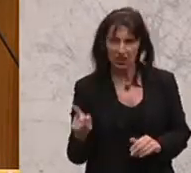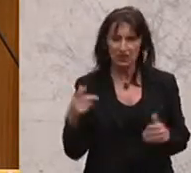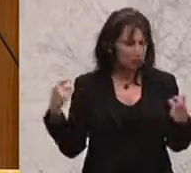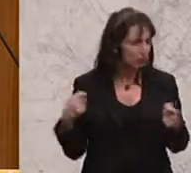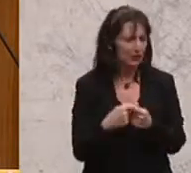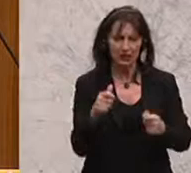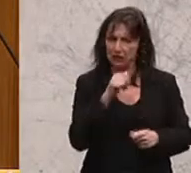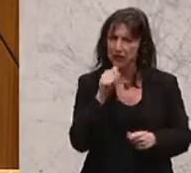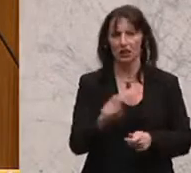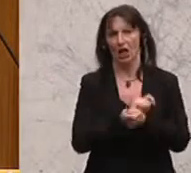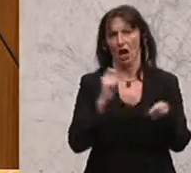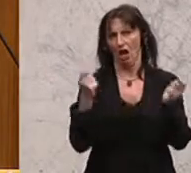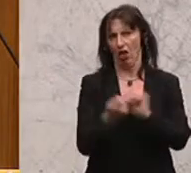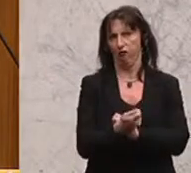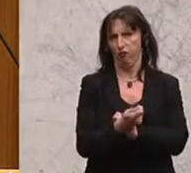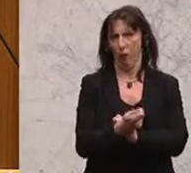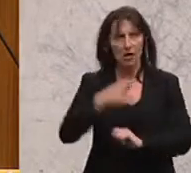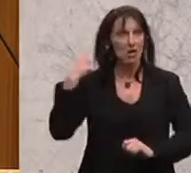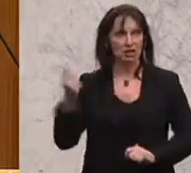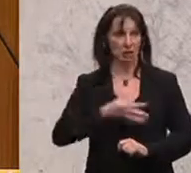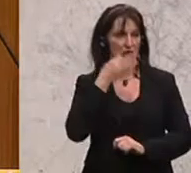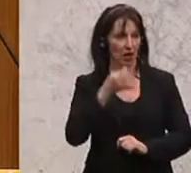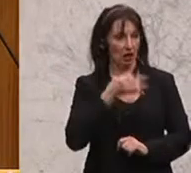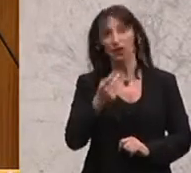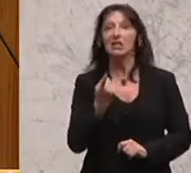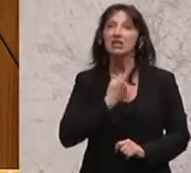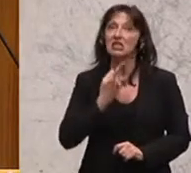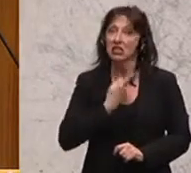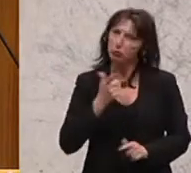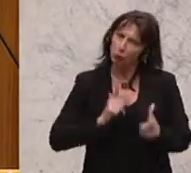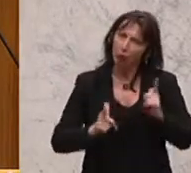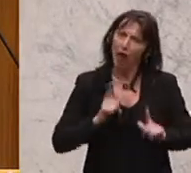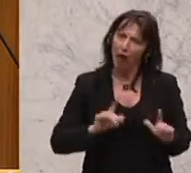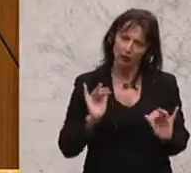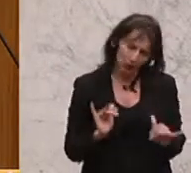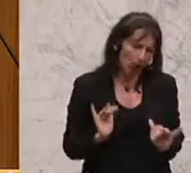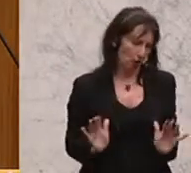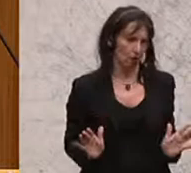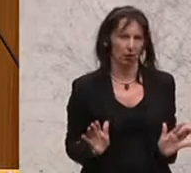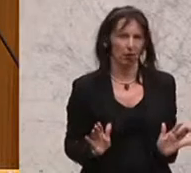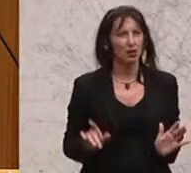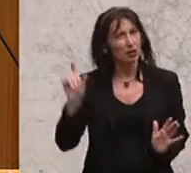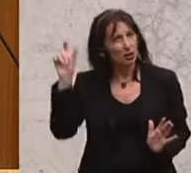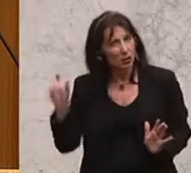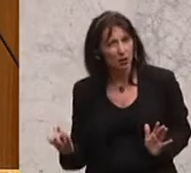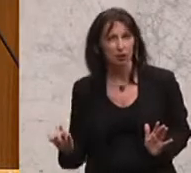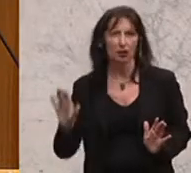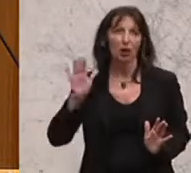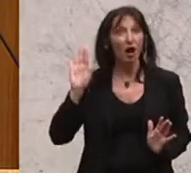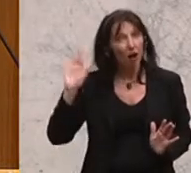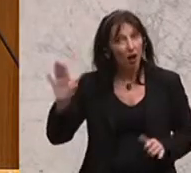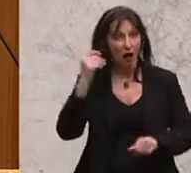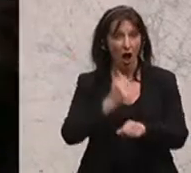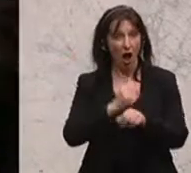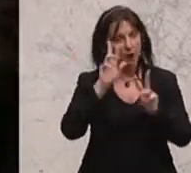Geist der Reform, wie Sie das hier angegangen haben. Und es tut mir persönlich insofern leid, als ich in sehr vielen Punkten Ihre Arbeit